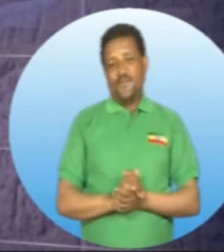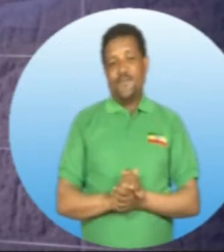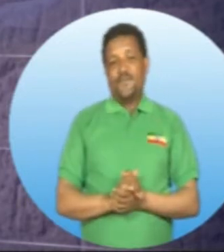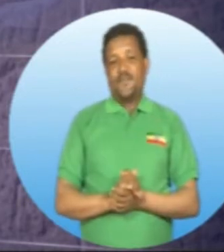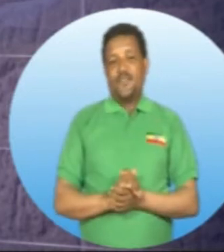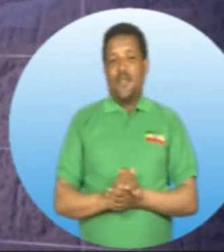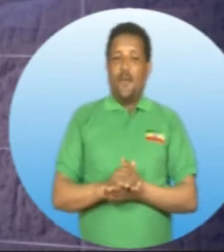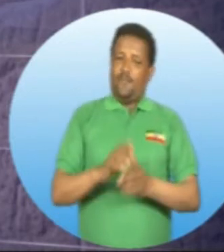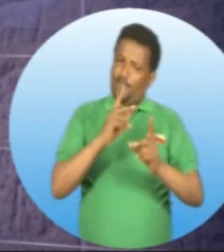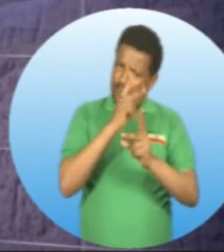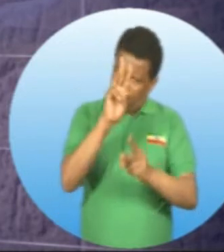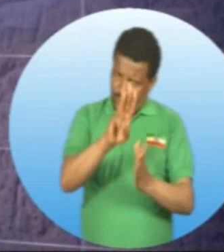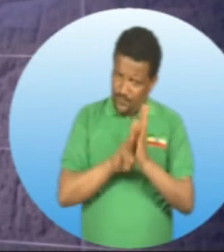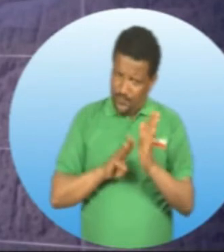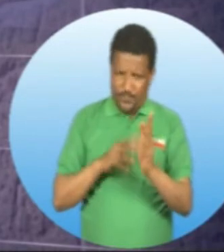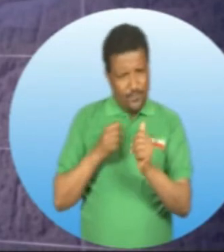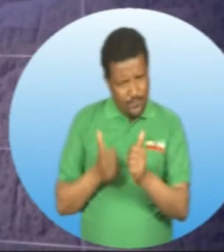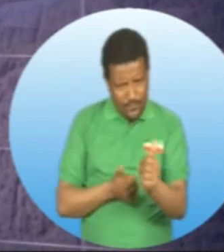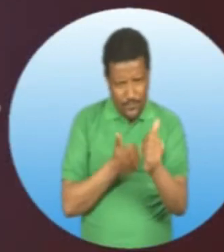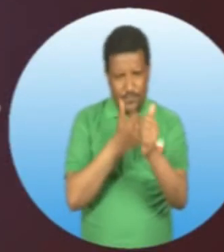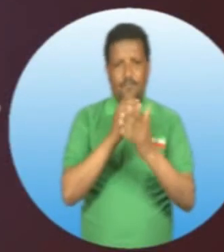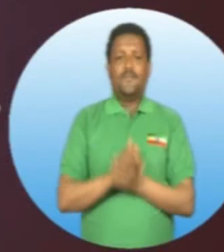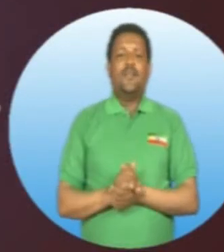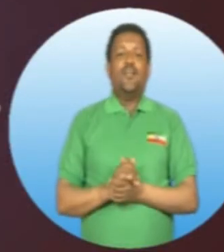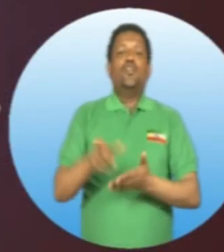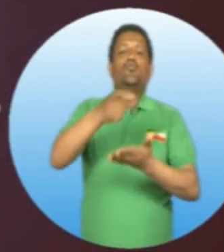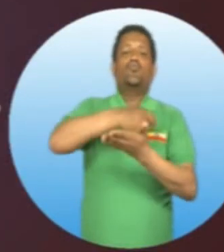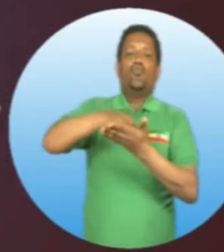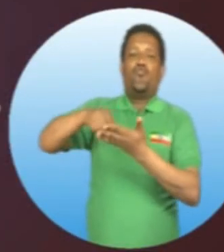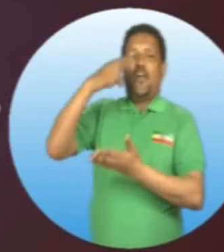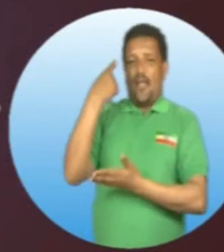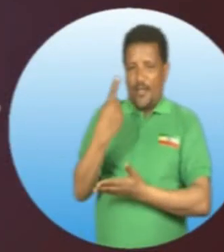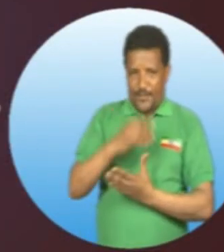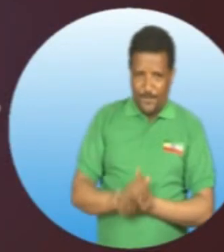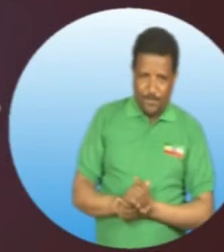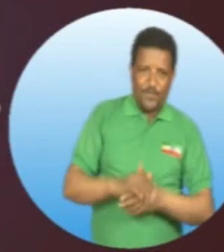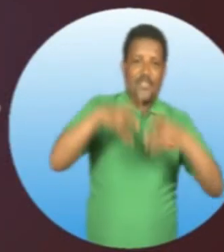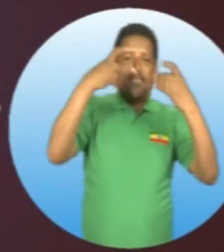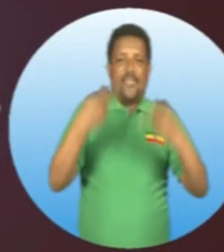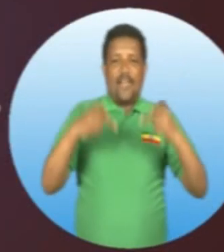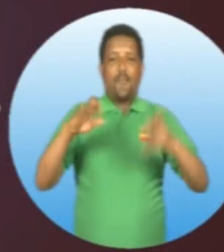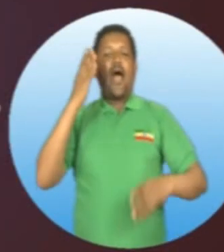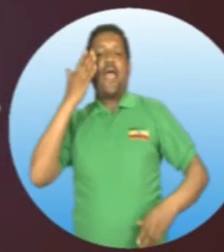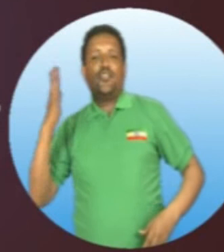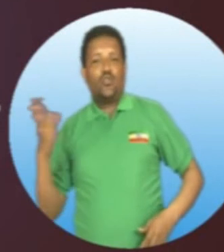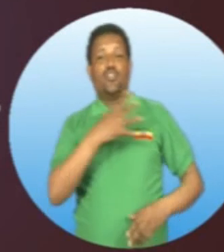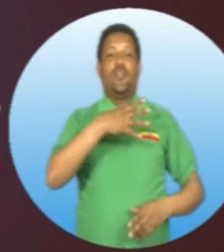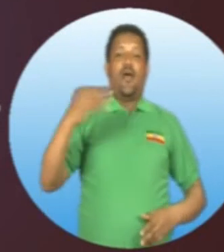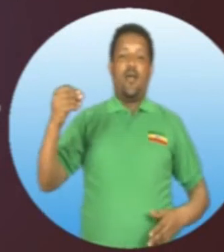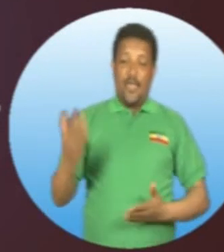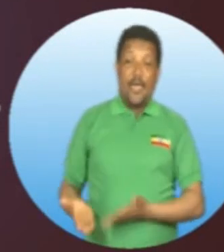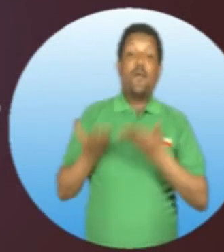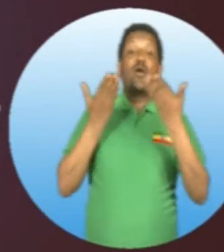ያቀርቡላቸዋል። በጽሞና አዳምጧቸው። ጽሑፍ 1 የድራማ